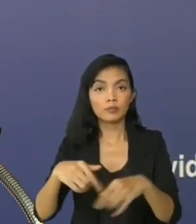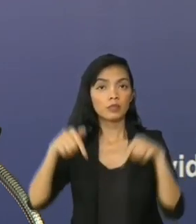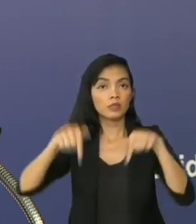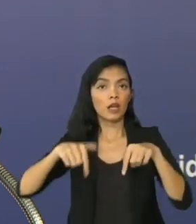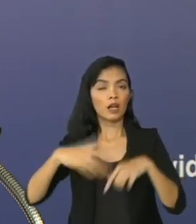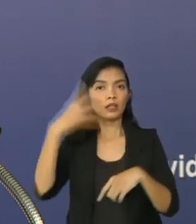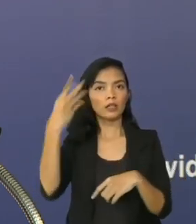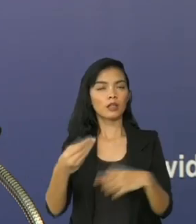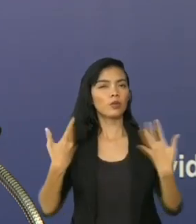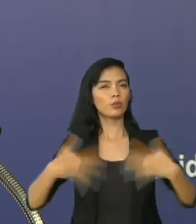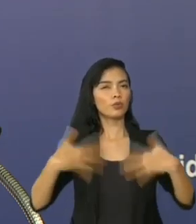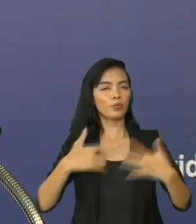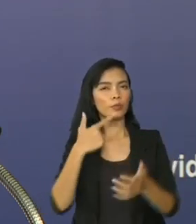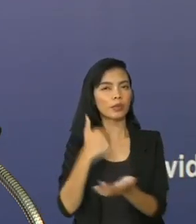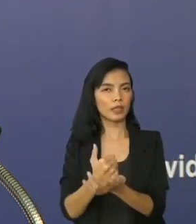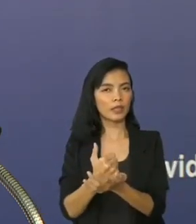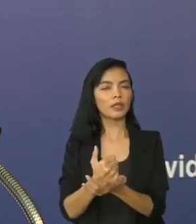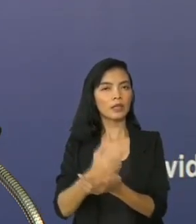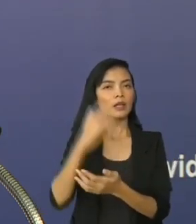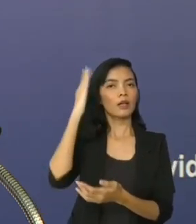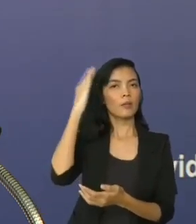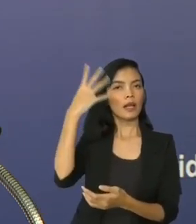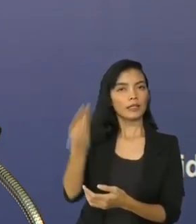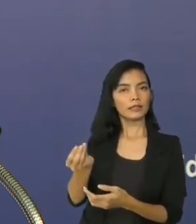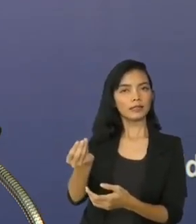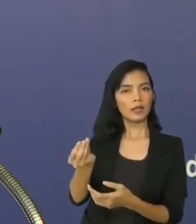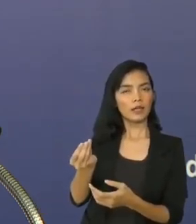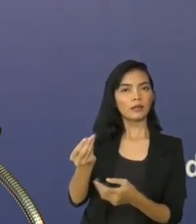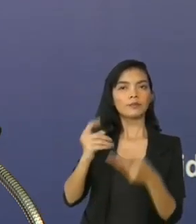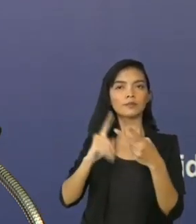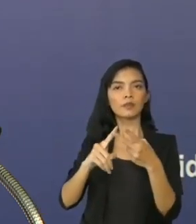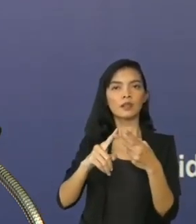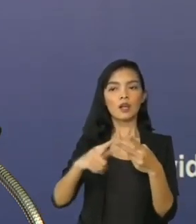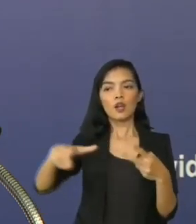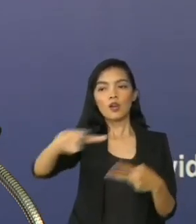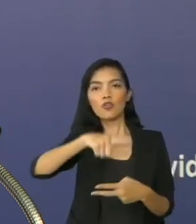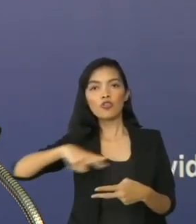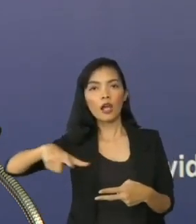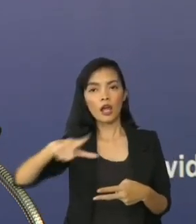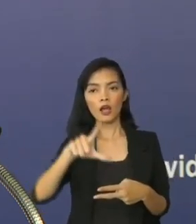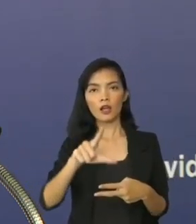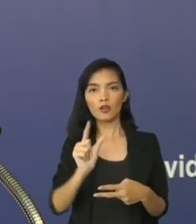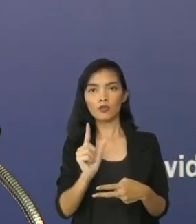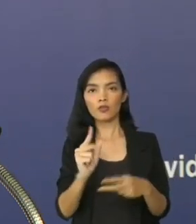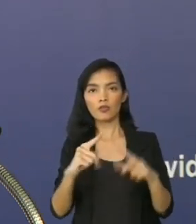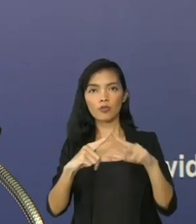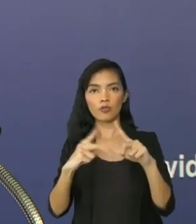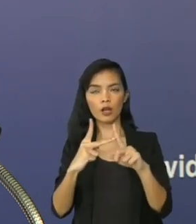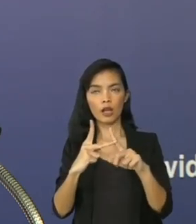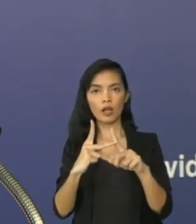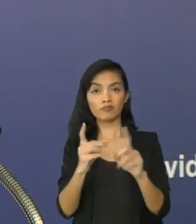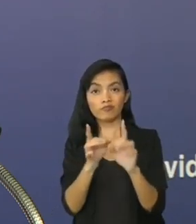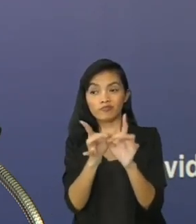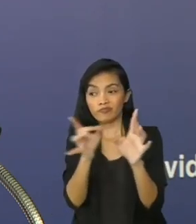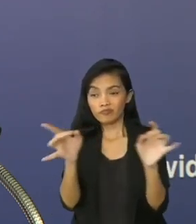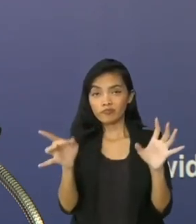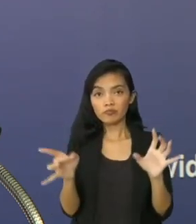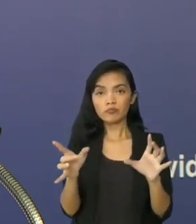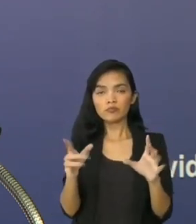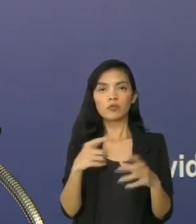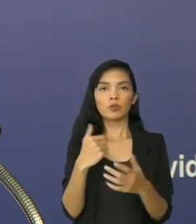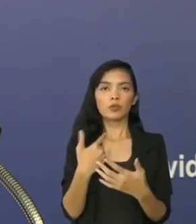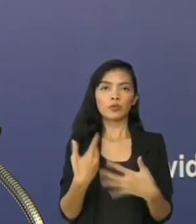peran yang sangat strategis kepala desa termasuk juga para Lurah dan walinagari memiliki kontribusi